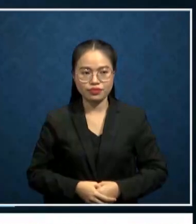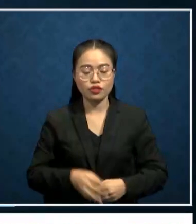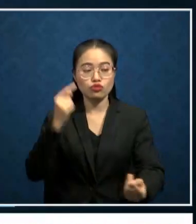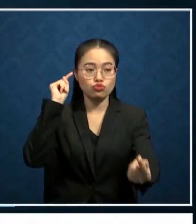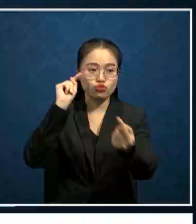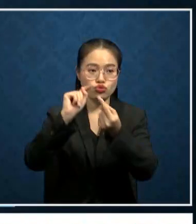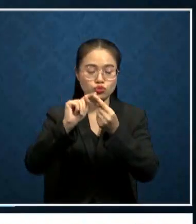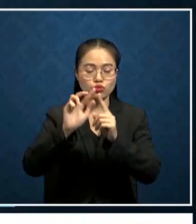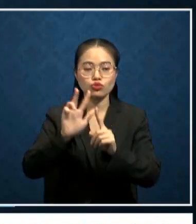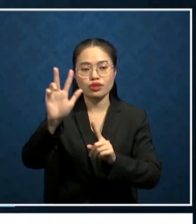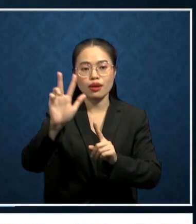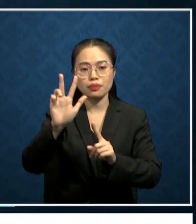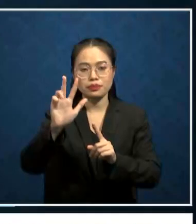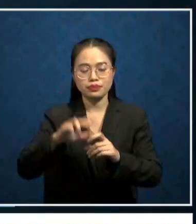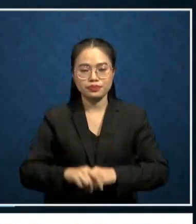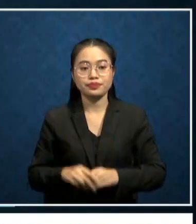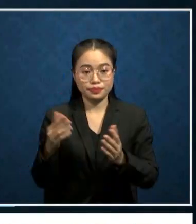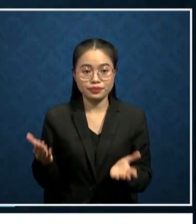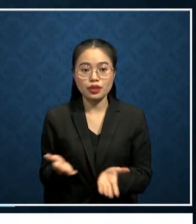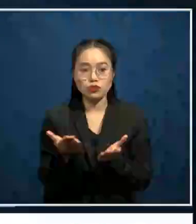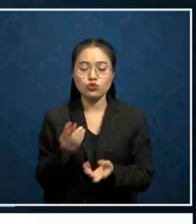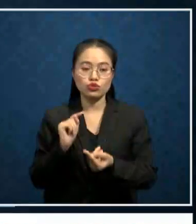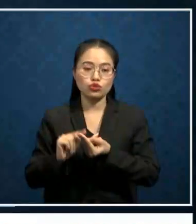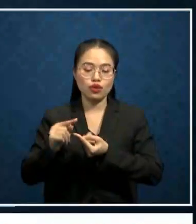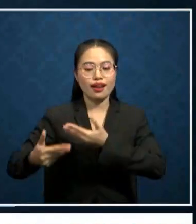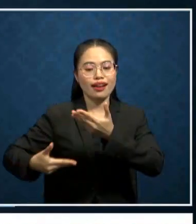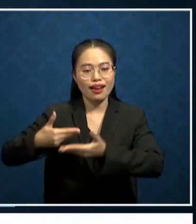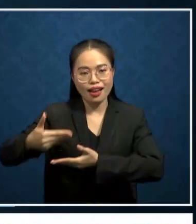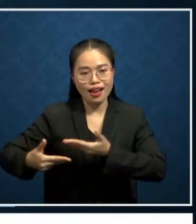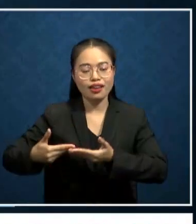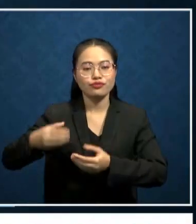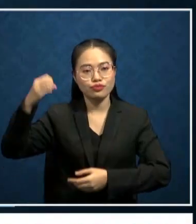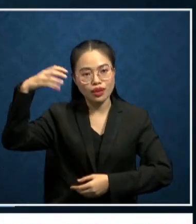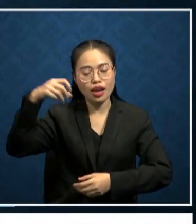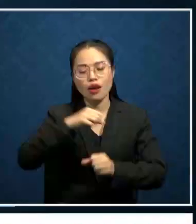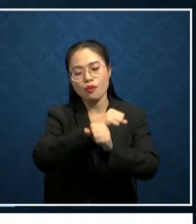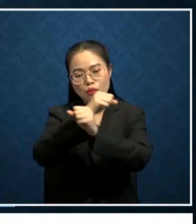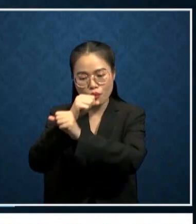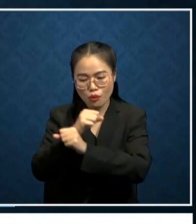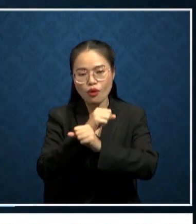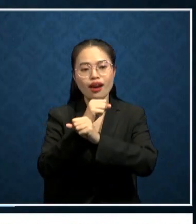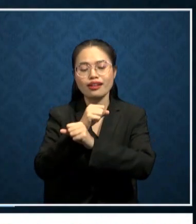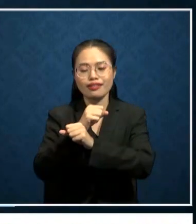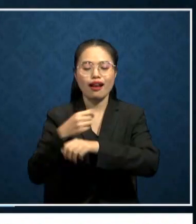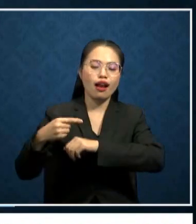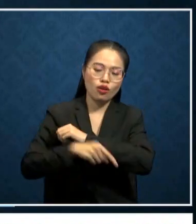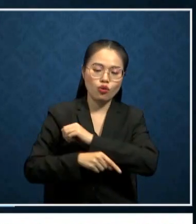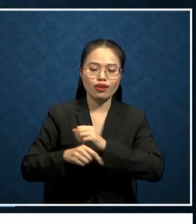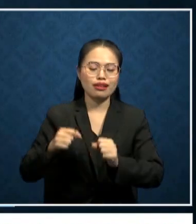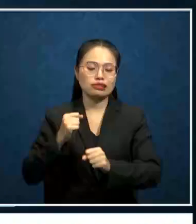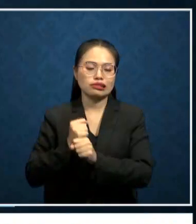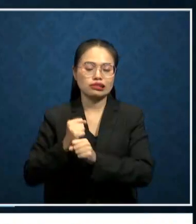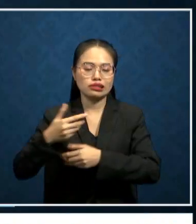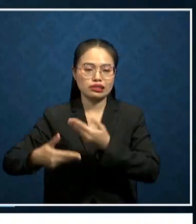ที่ 3การส่งเสริมการแข่งขันกิจการพลังงานและป้องกันการใช้อำนาจในทางผิชอบของการประกอบกิจการพลัง